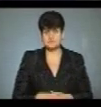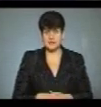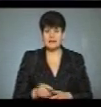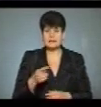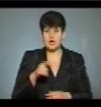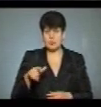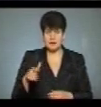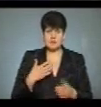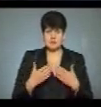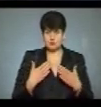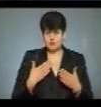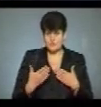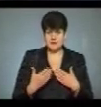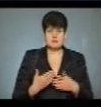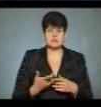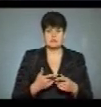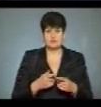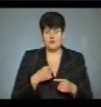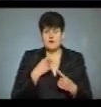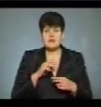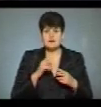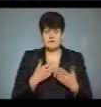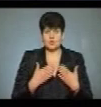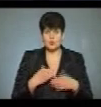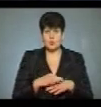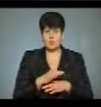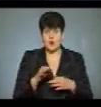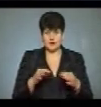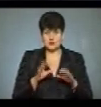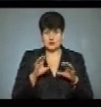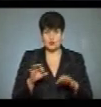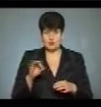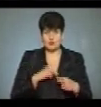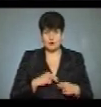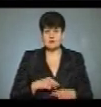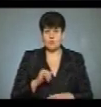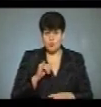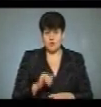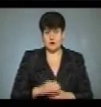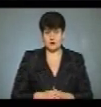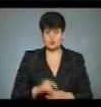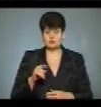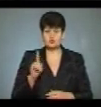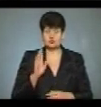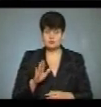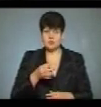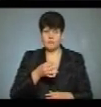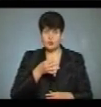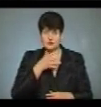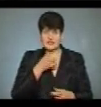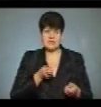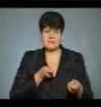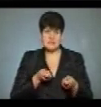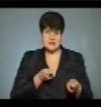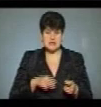ми поспілкувалися, розповіли, як ставляться до проєкту закону про працю. Це погано, тому що буде вподобання